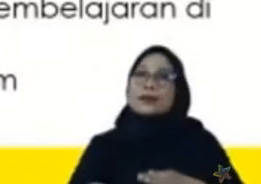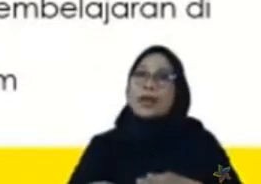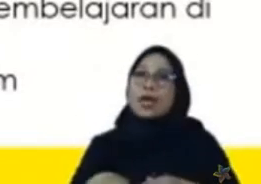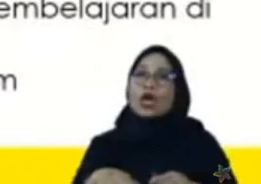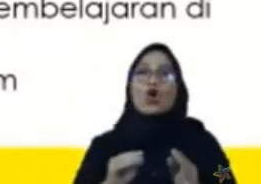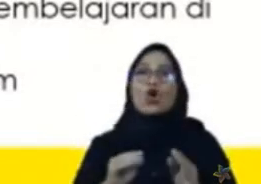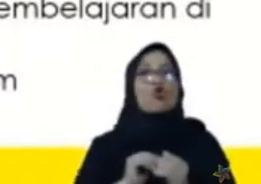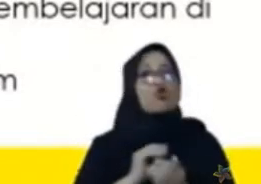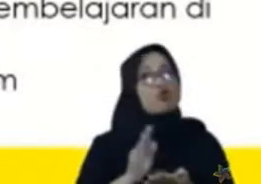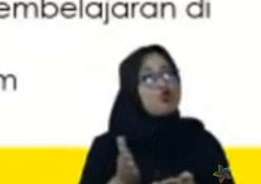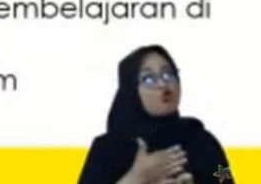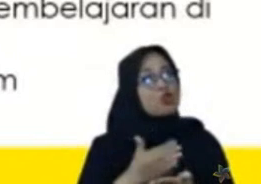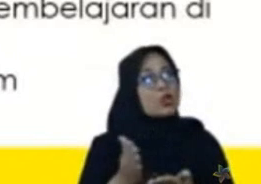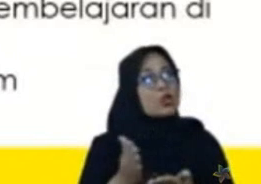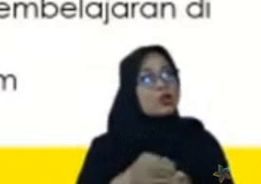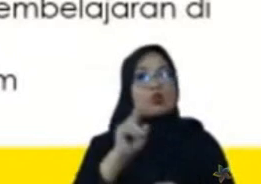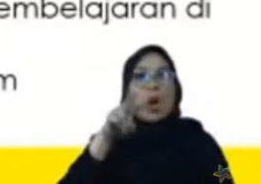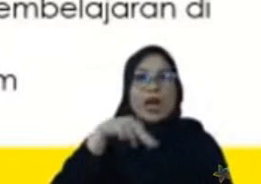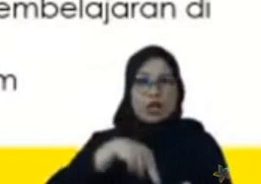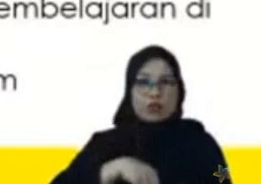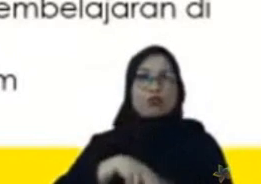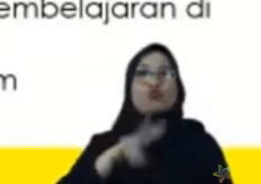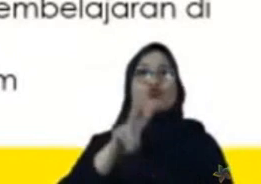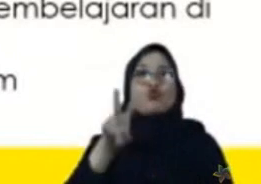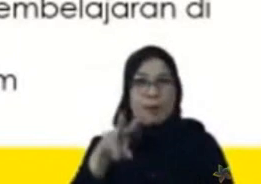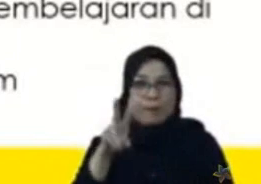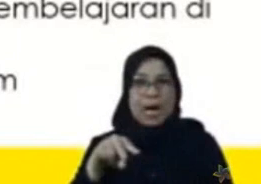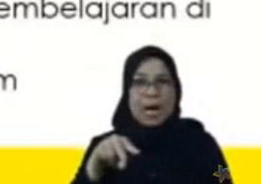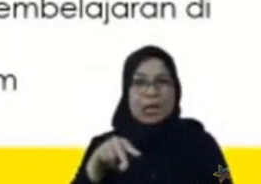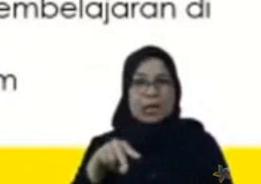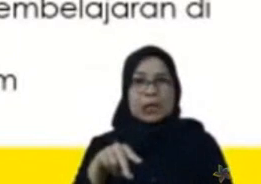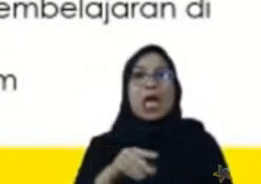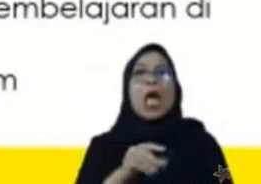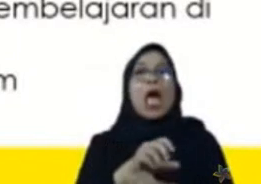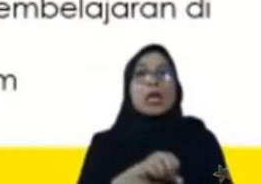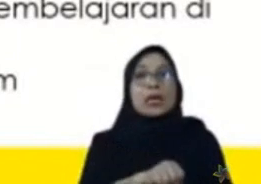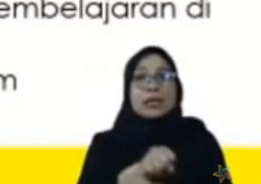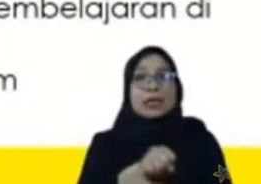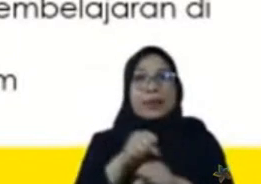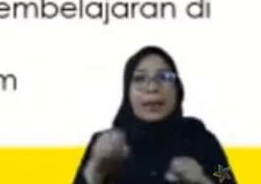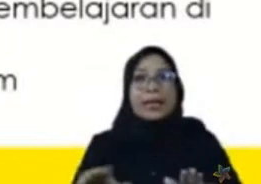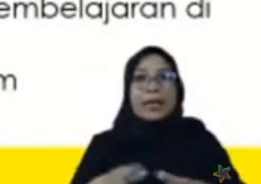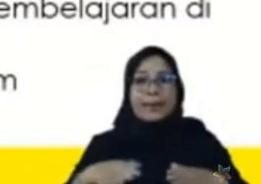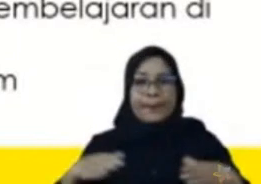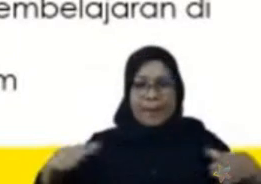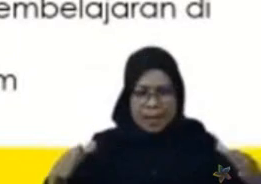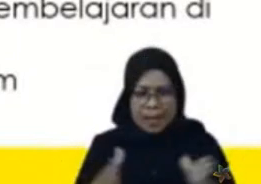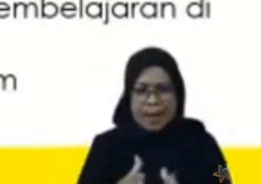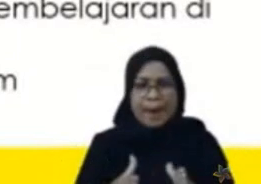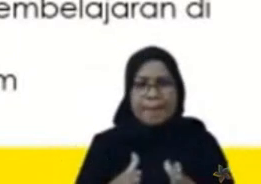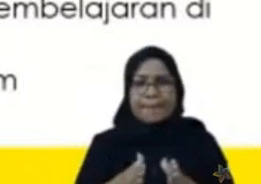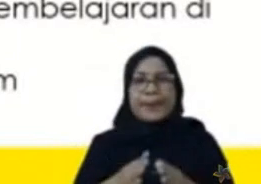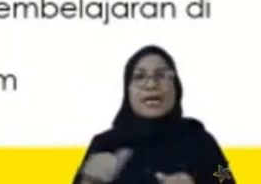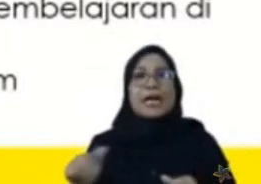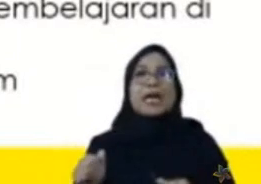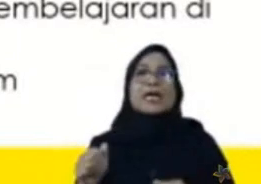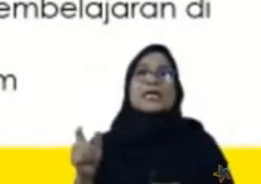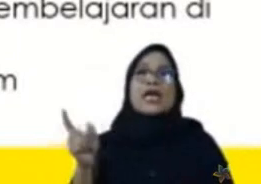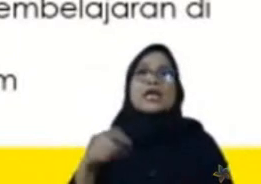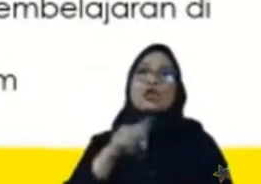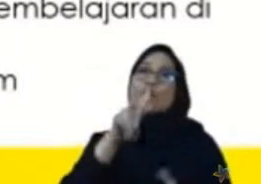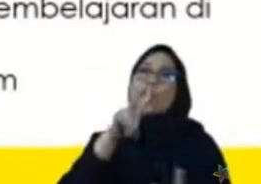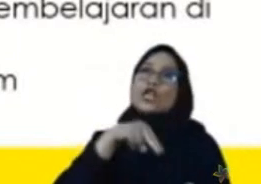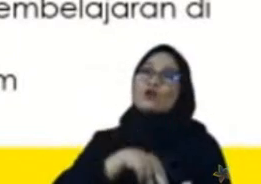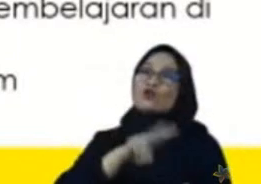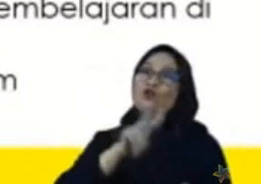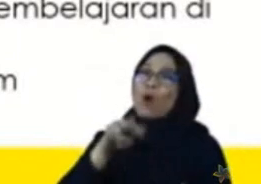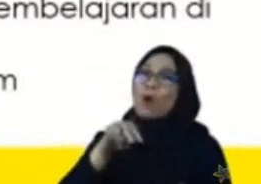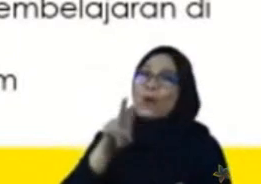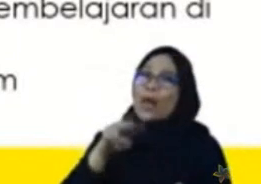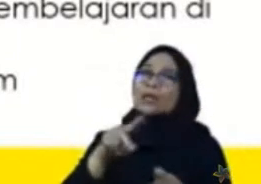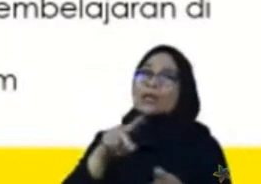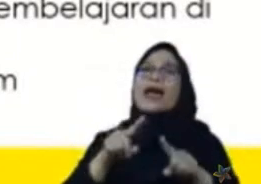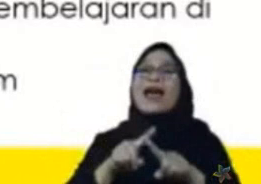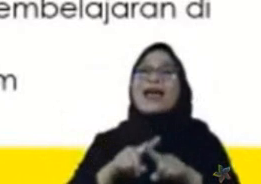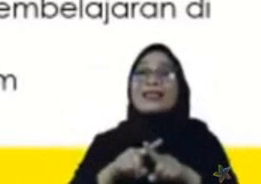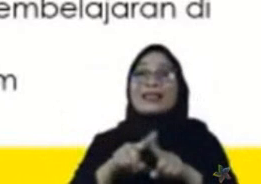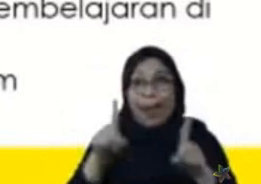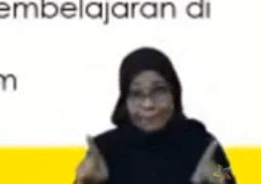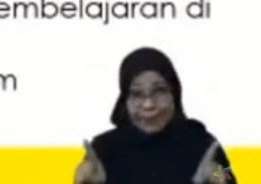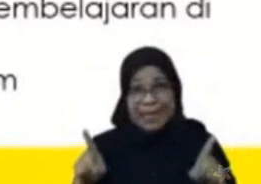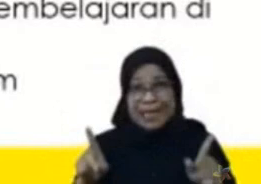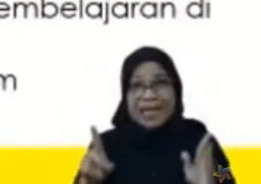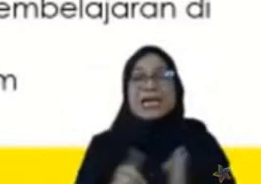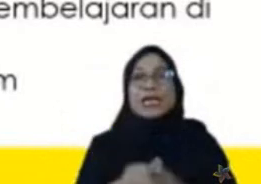2013. Jadi ini merupakan perampingan dari kurikulum 2013, tetapi difokuskan